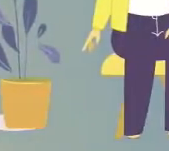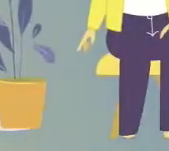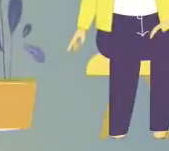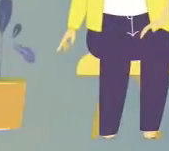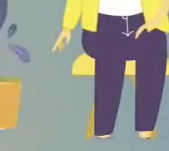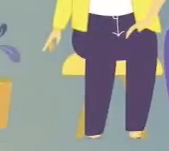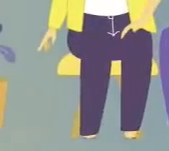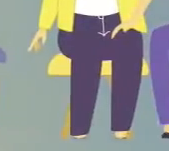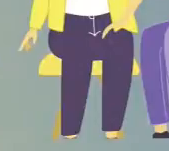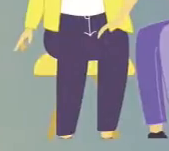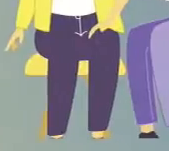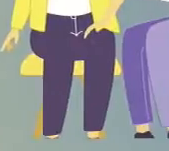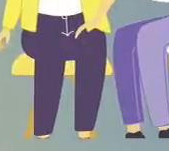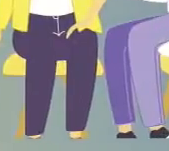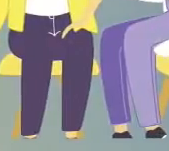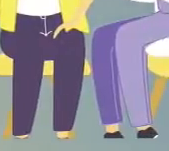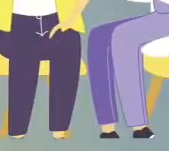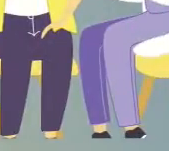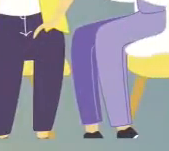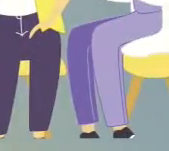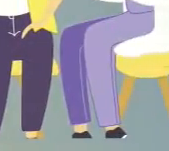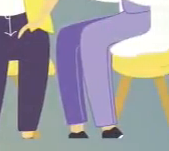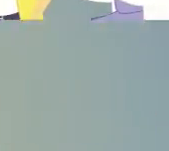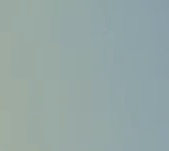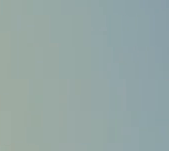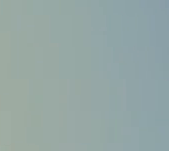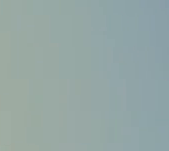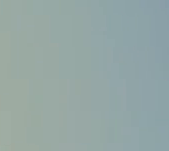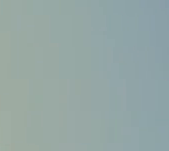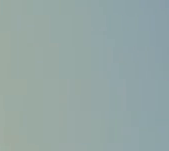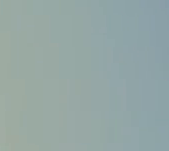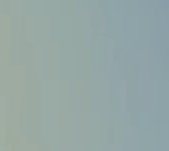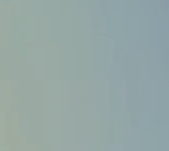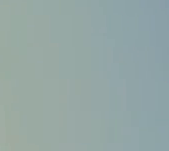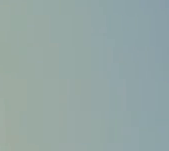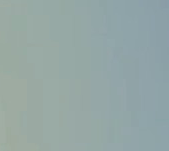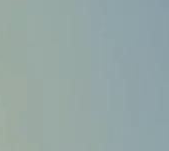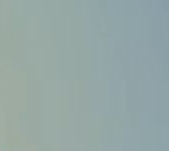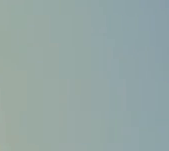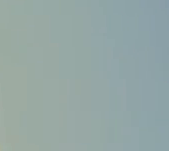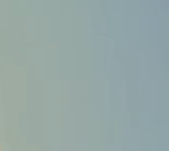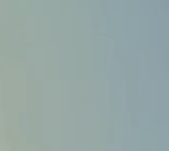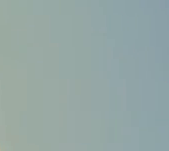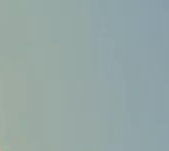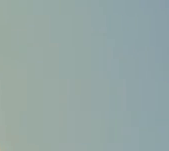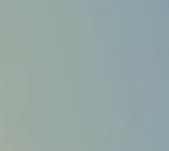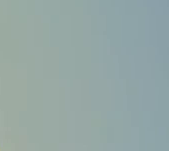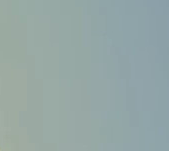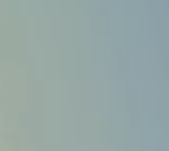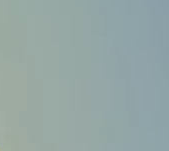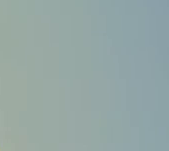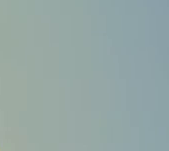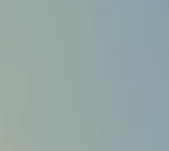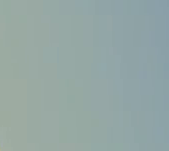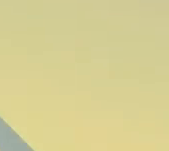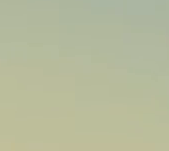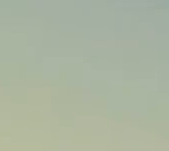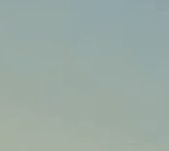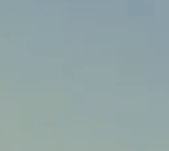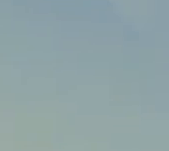8702 orang selama pandemi ini menunjukkan kerja keras APBN untuk pemulihan dan kesejahteraan masyarakat